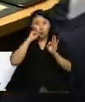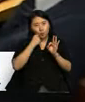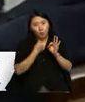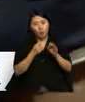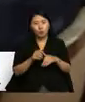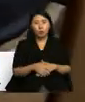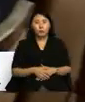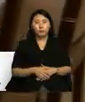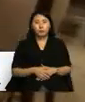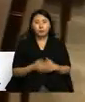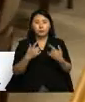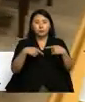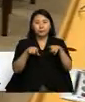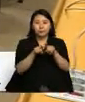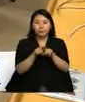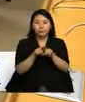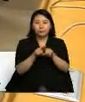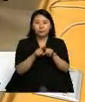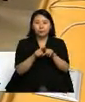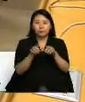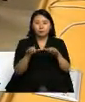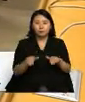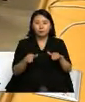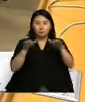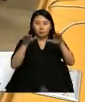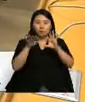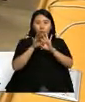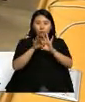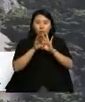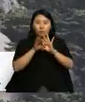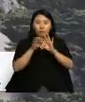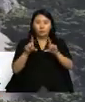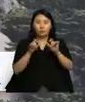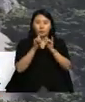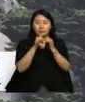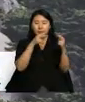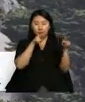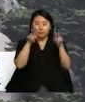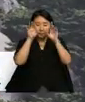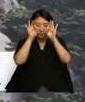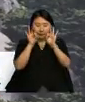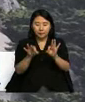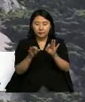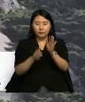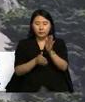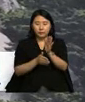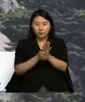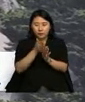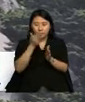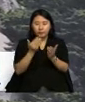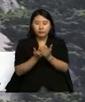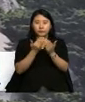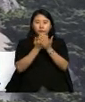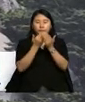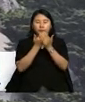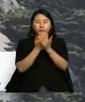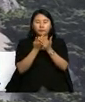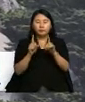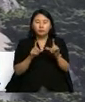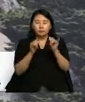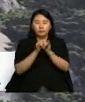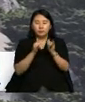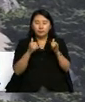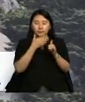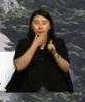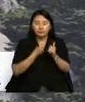그래서 같이 상생을 통해서 양주 시민을 바라보고 양주시 발전과 시민의